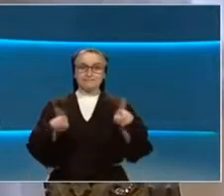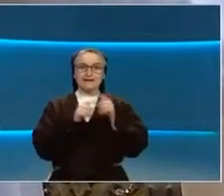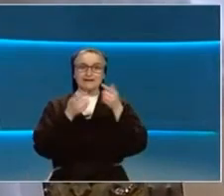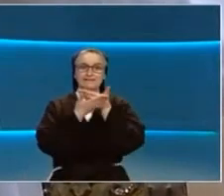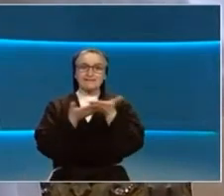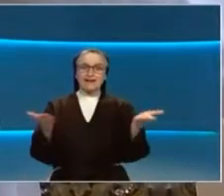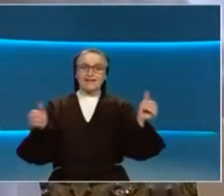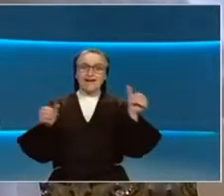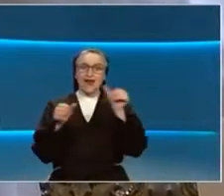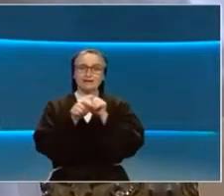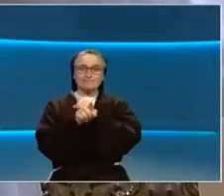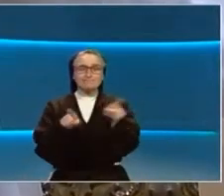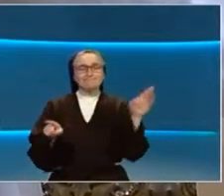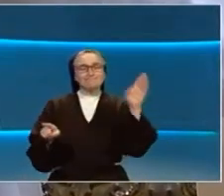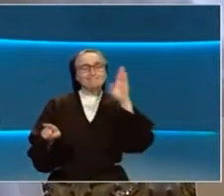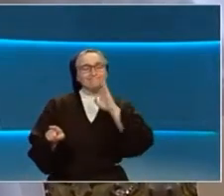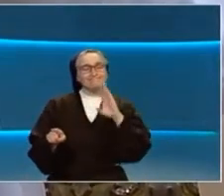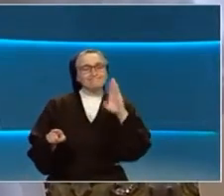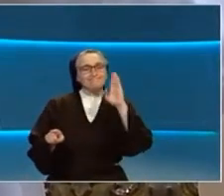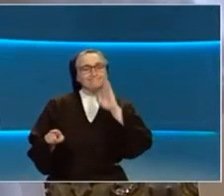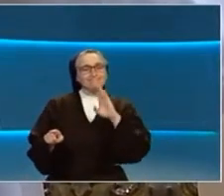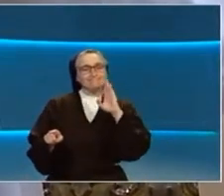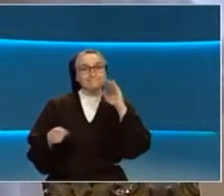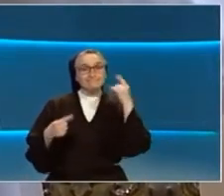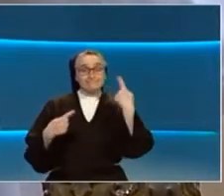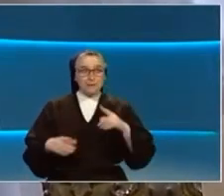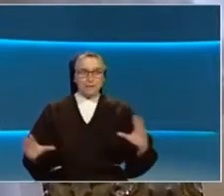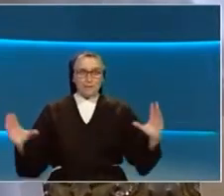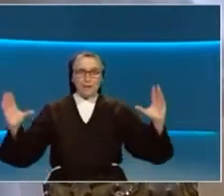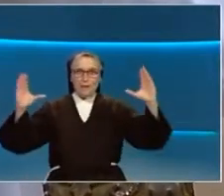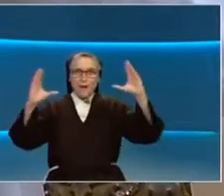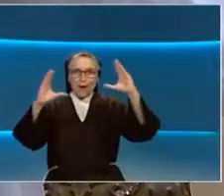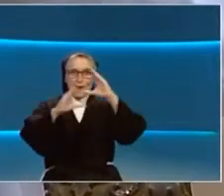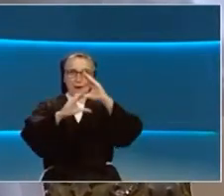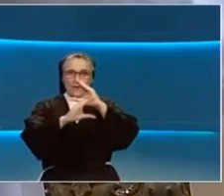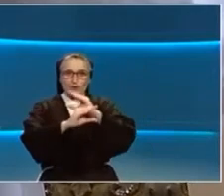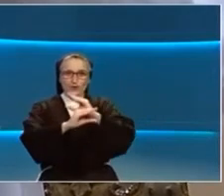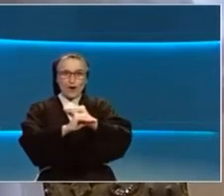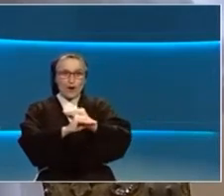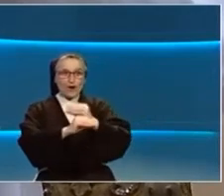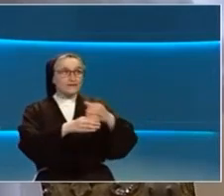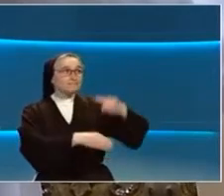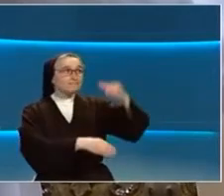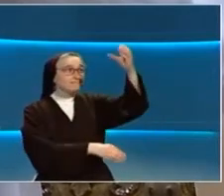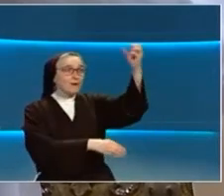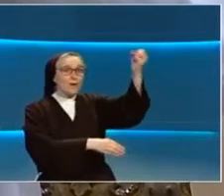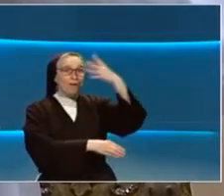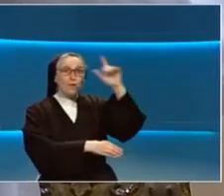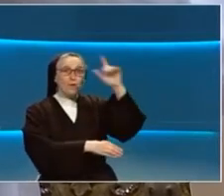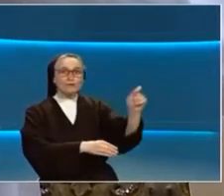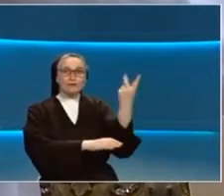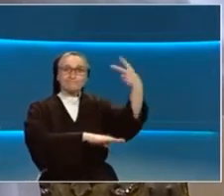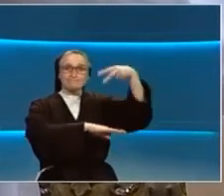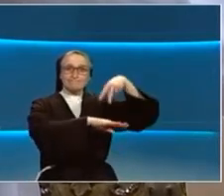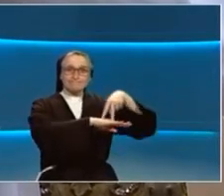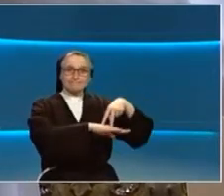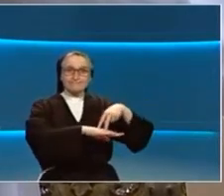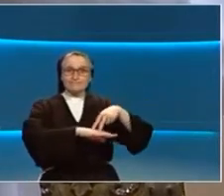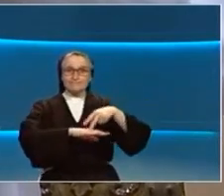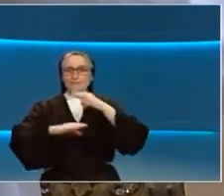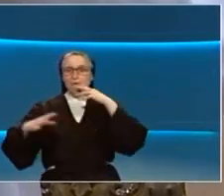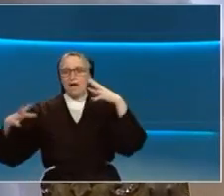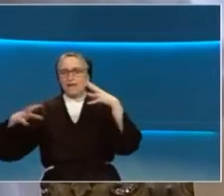Fratelli e sorelle carissimi, in questa notte in cui la luce del risorto vince le tenebre